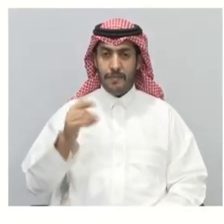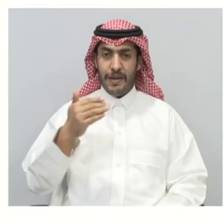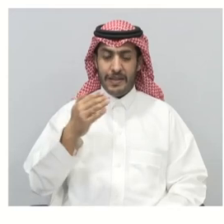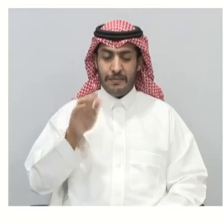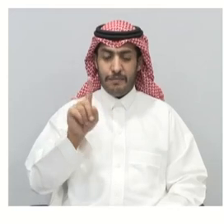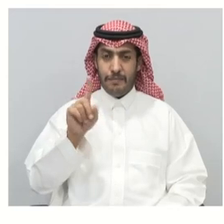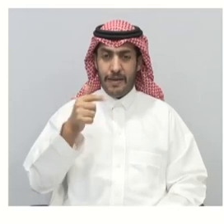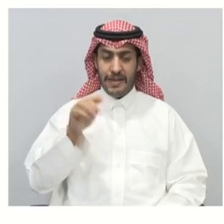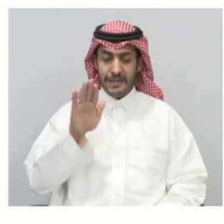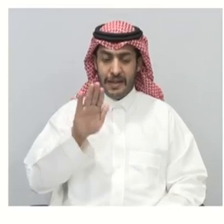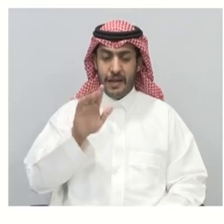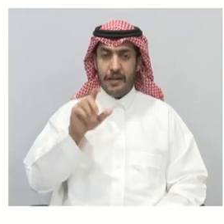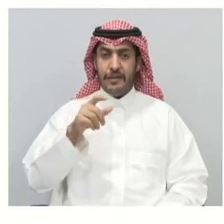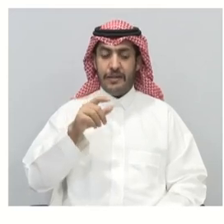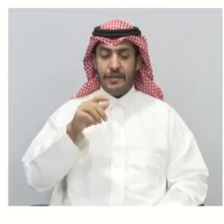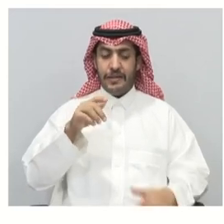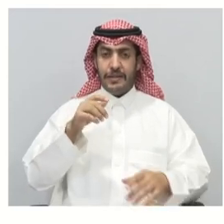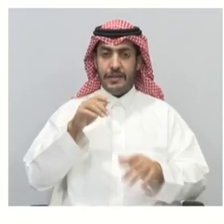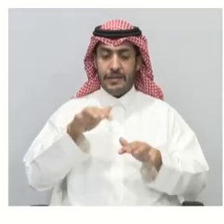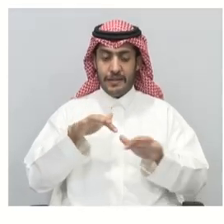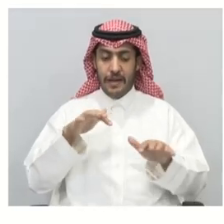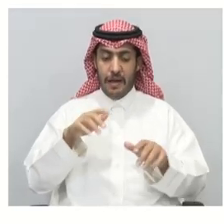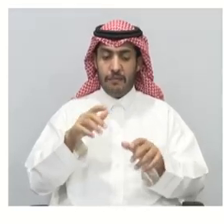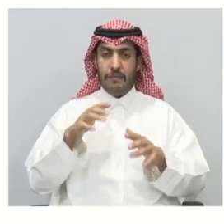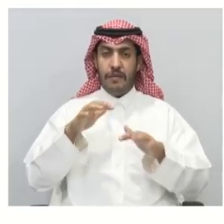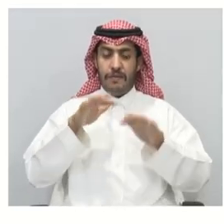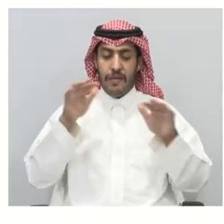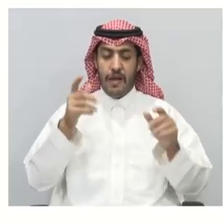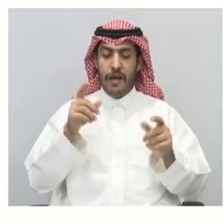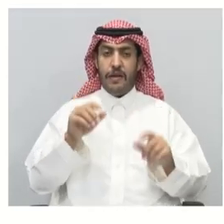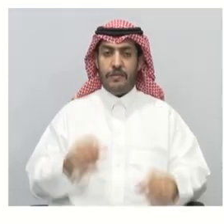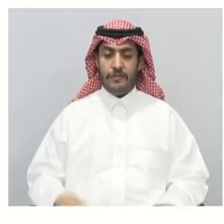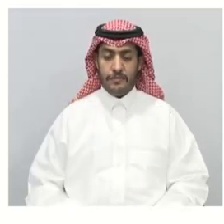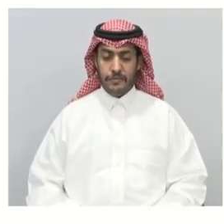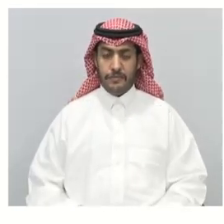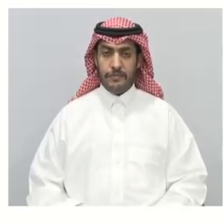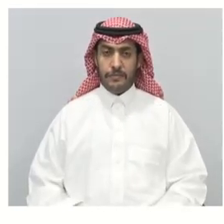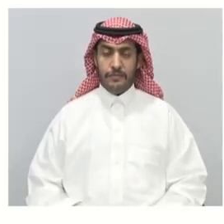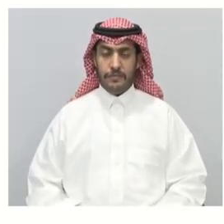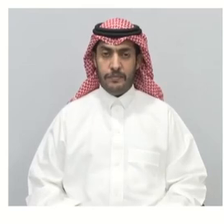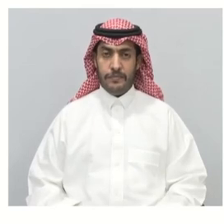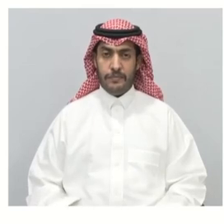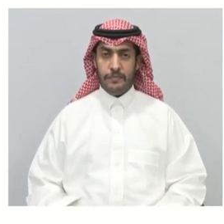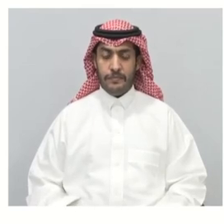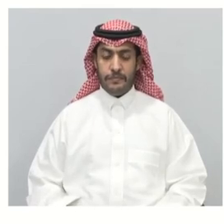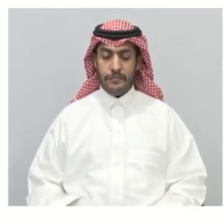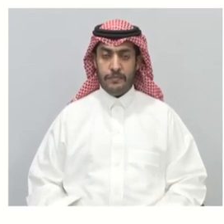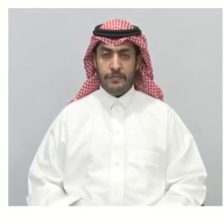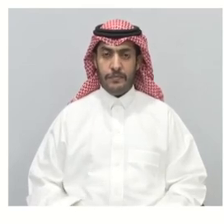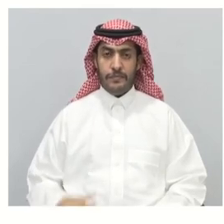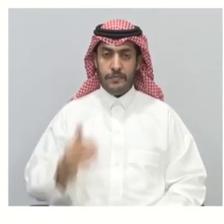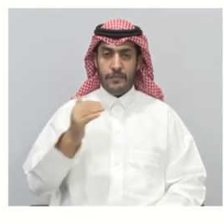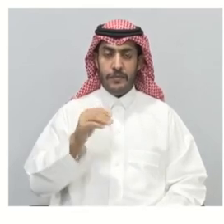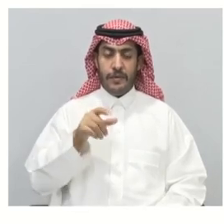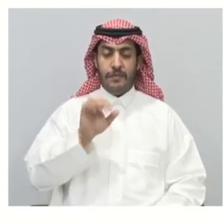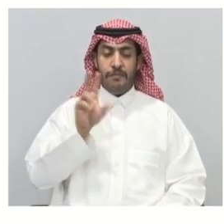الفضاء بالاقمار هنا عند ازدحام فضاء بالاقمار الصناعيه تلوث مدار الارض تقول مثلا